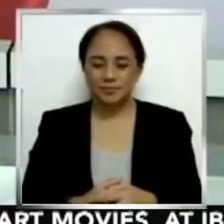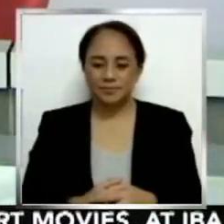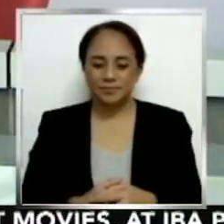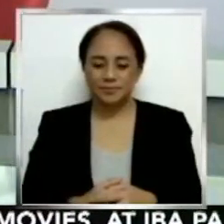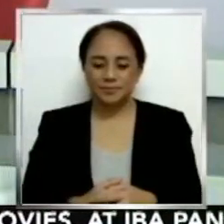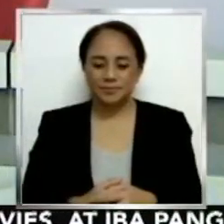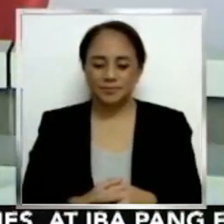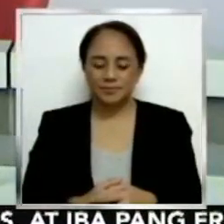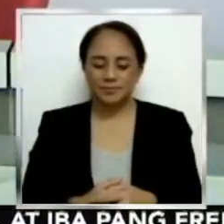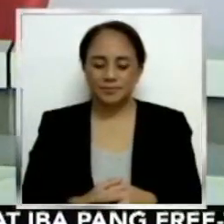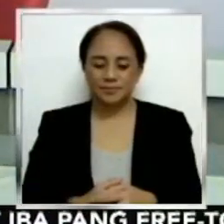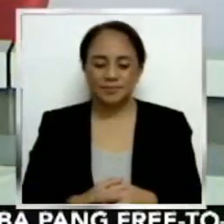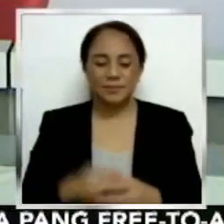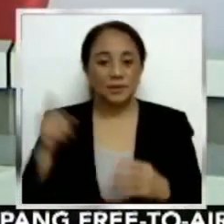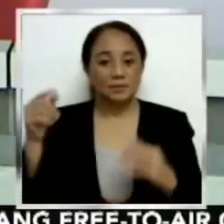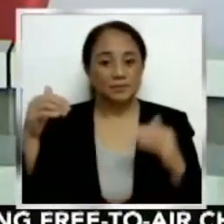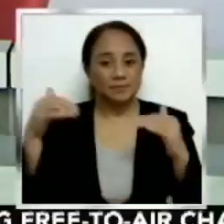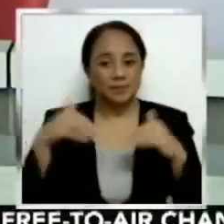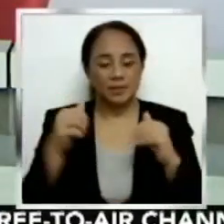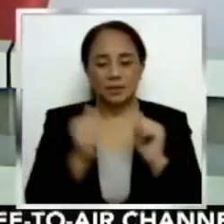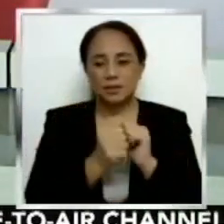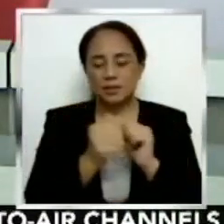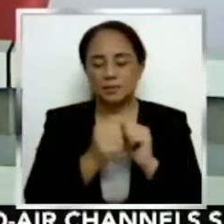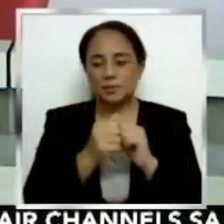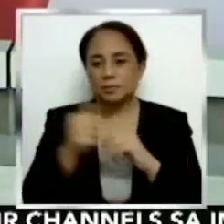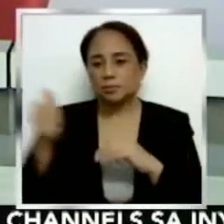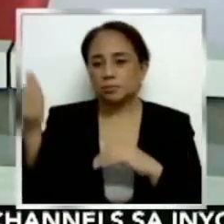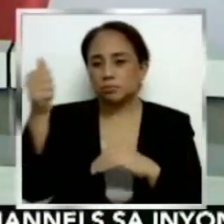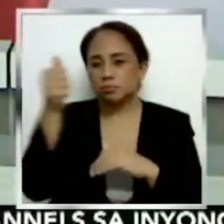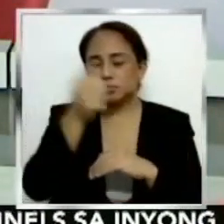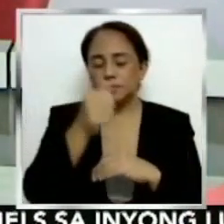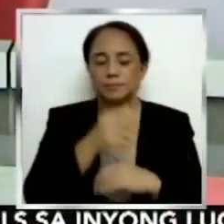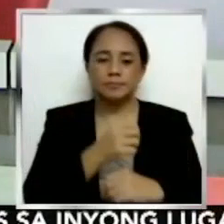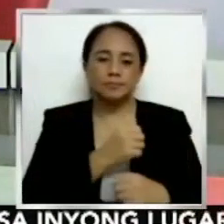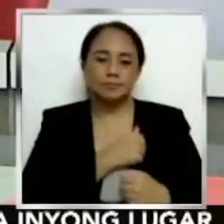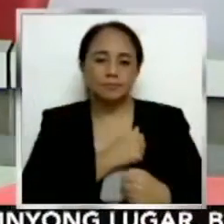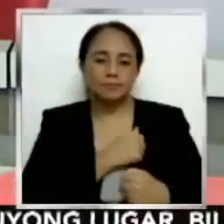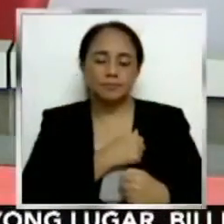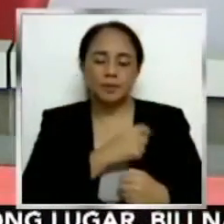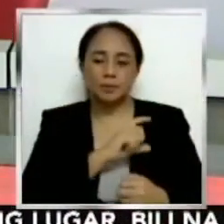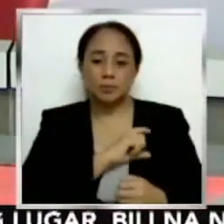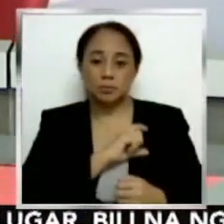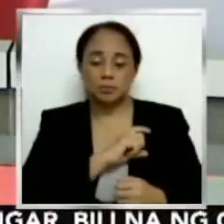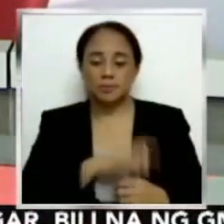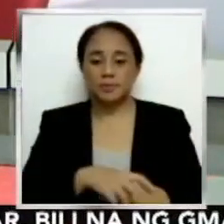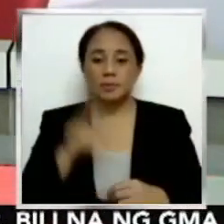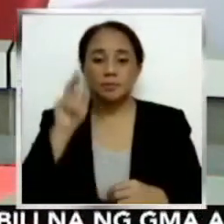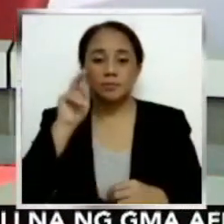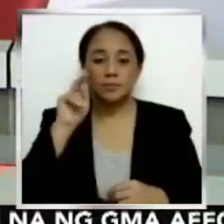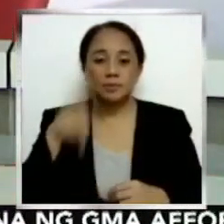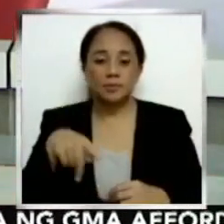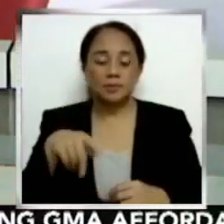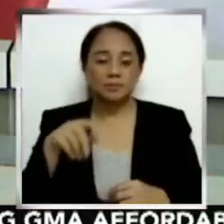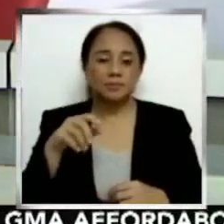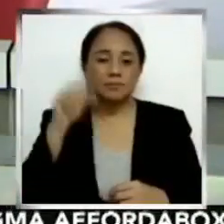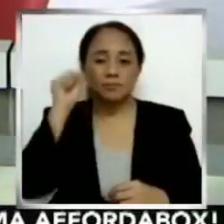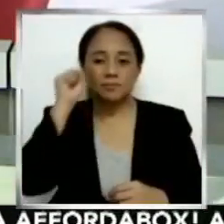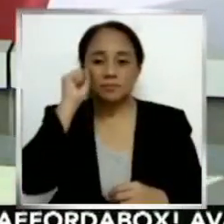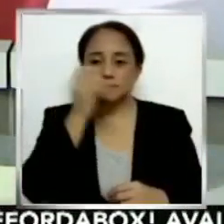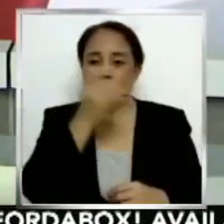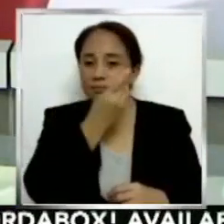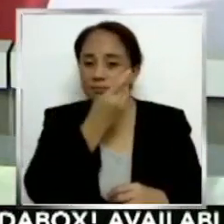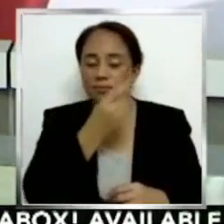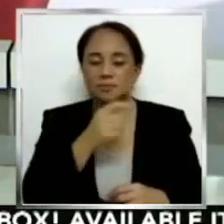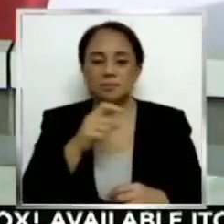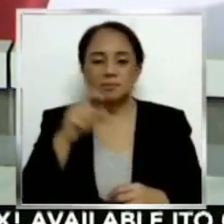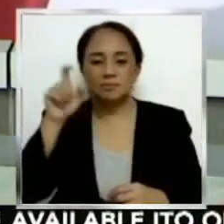Sa kanyang pulong kasama mga pinuno ng militar at pulisya, sinabi ni Vice President Sara Duterte, hindi dapat